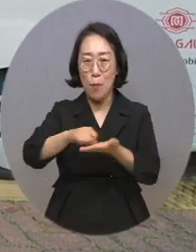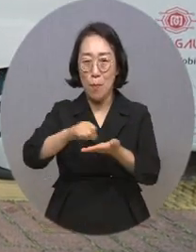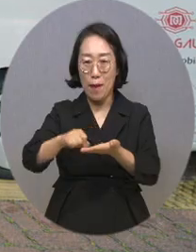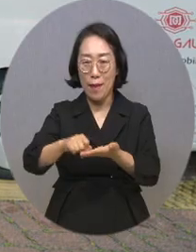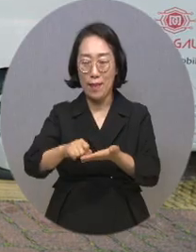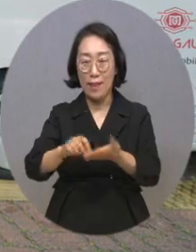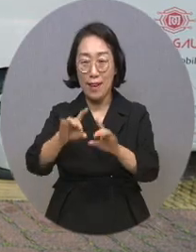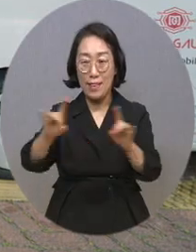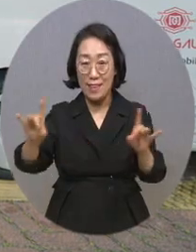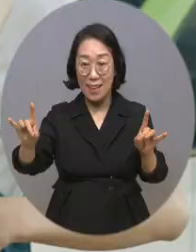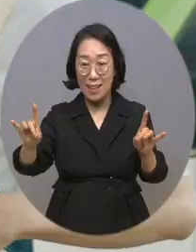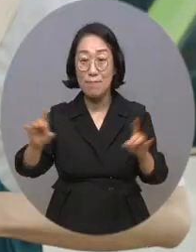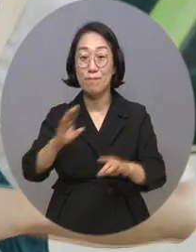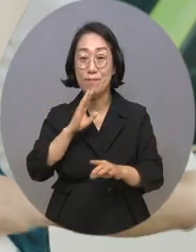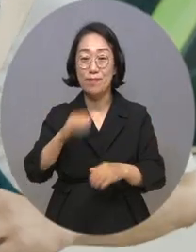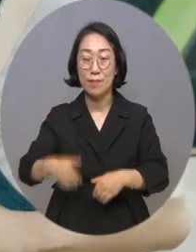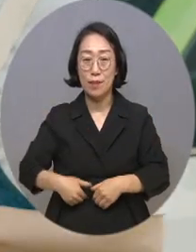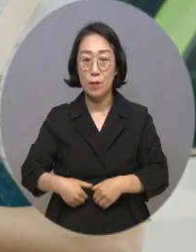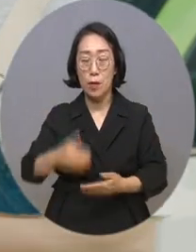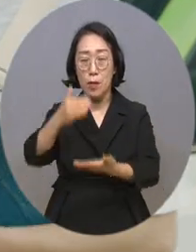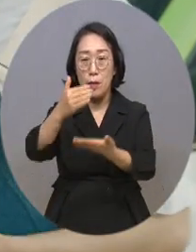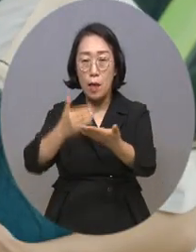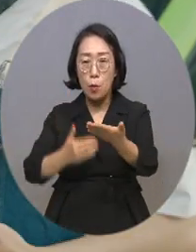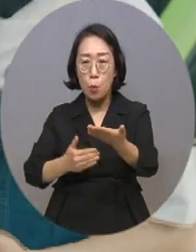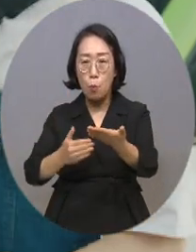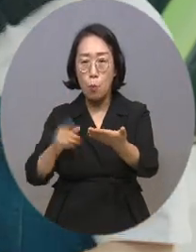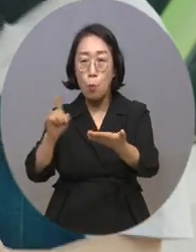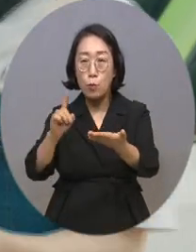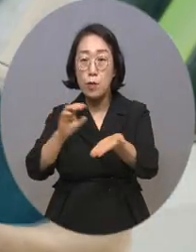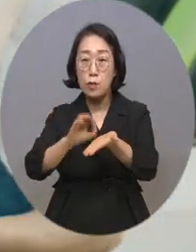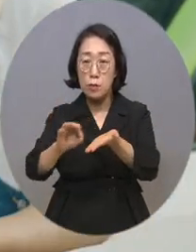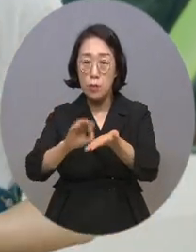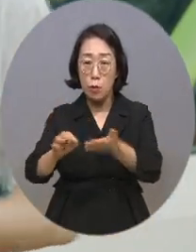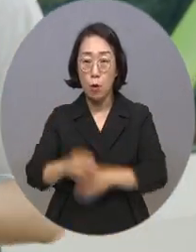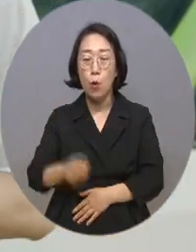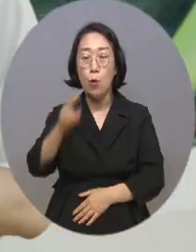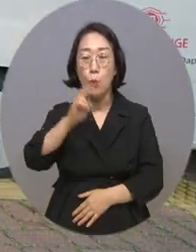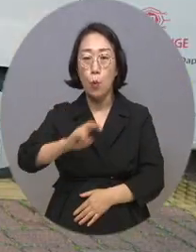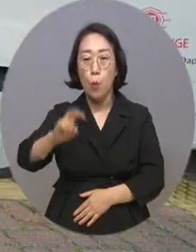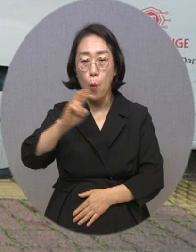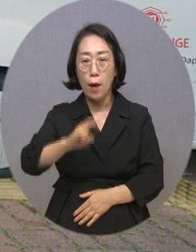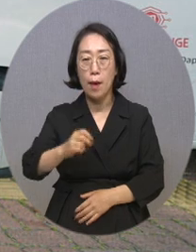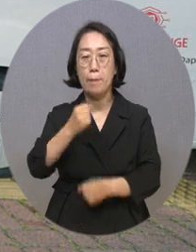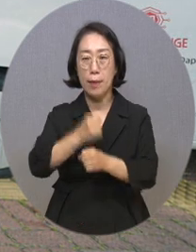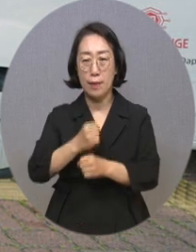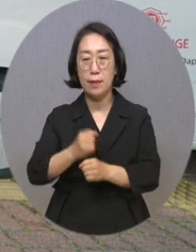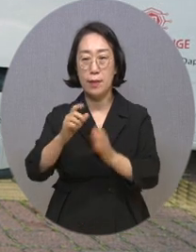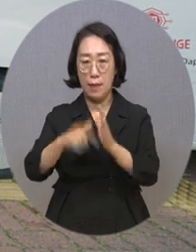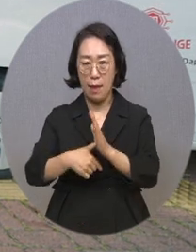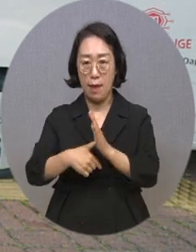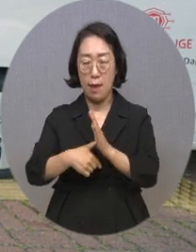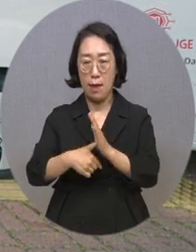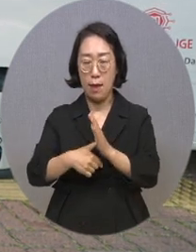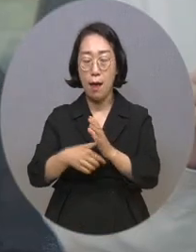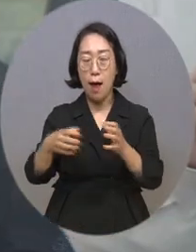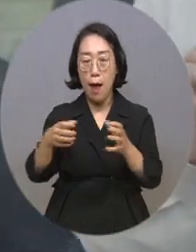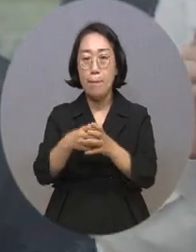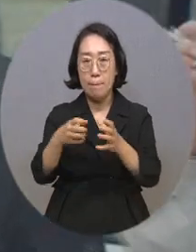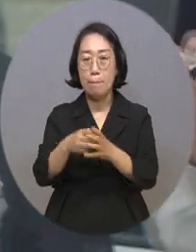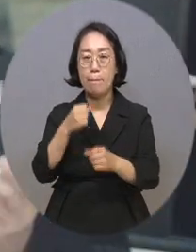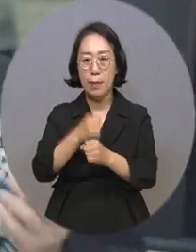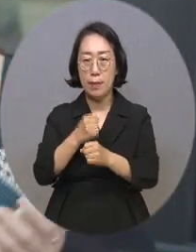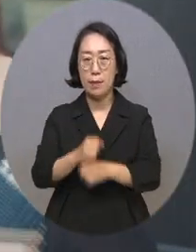일러요. 네, 감사합니다. 이 내용이 어디에 쓰이는 거예요? 저희가 노래 가사를 만들 때 작사를 예. 할 때 참고를 하면서 쓰게 된